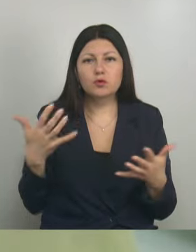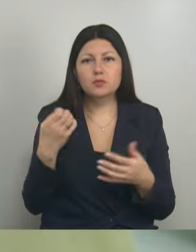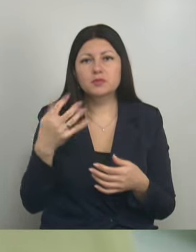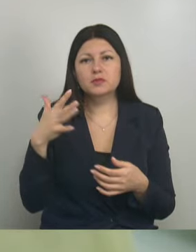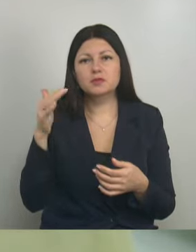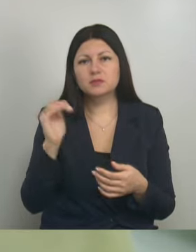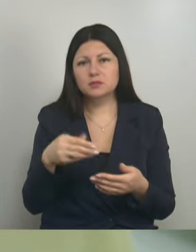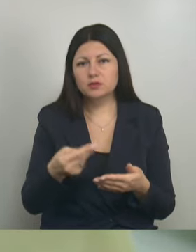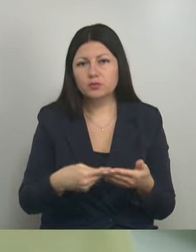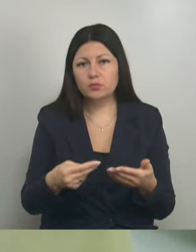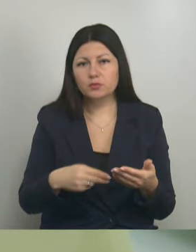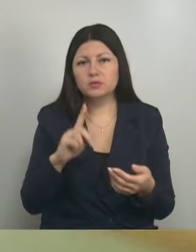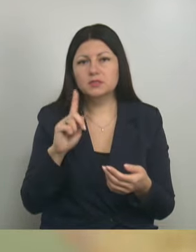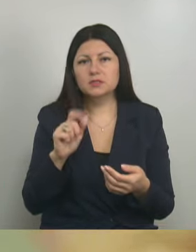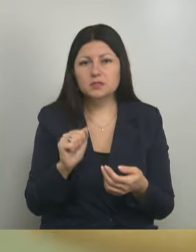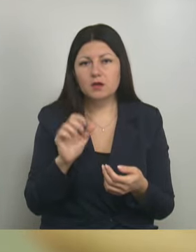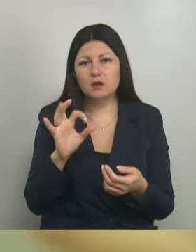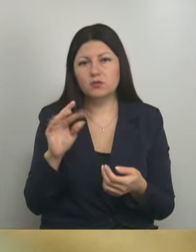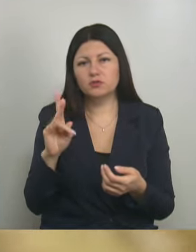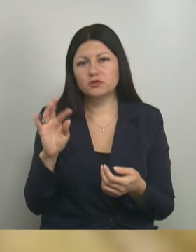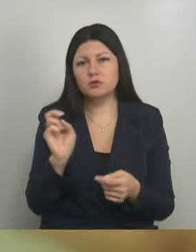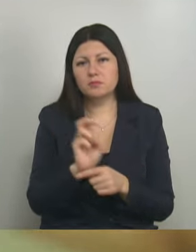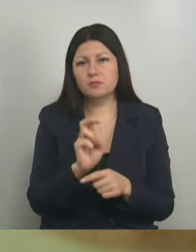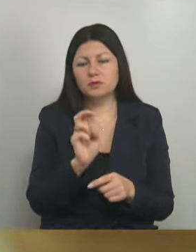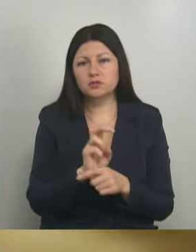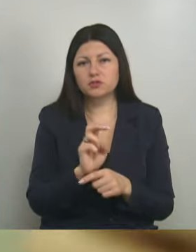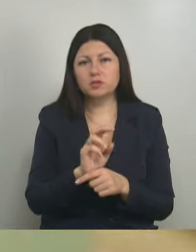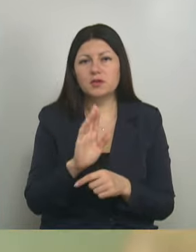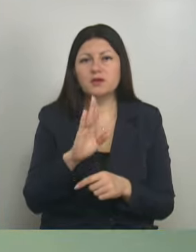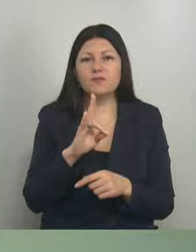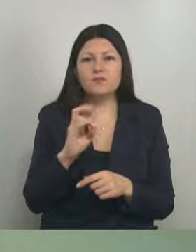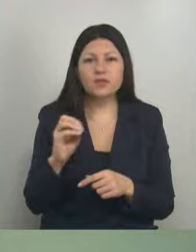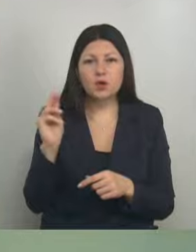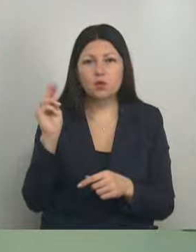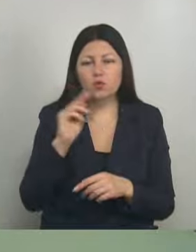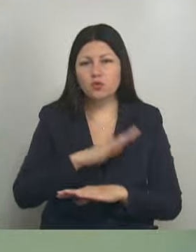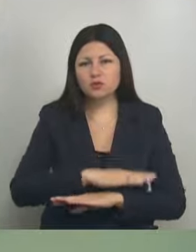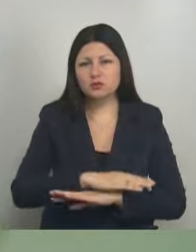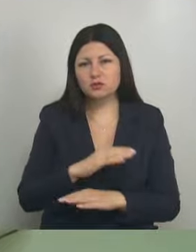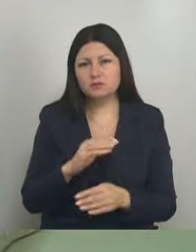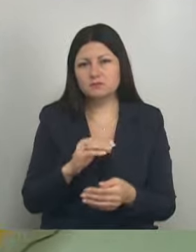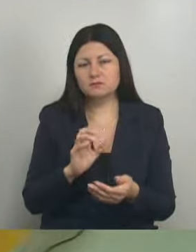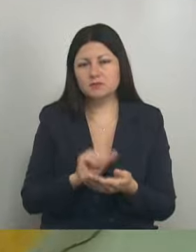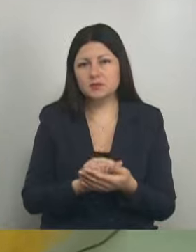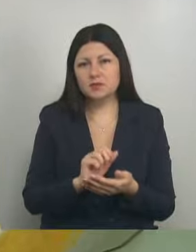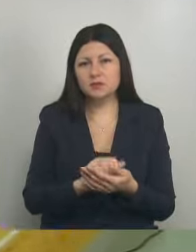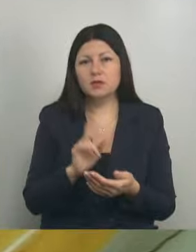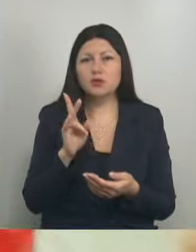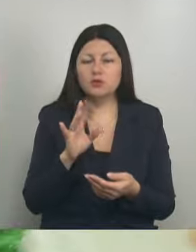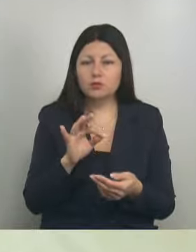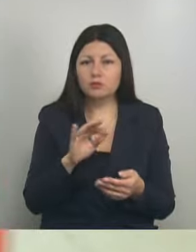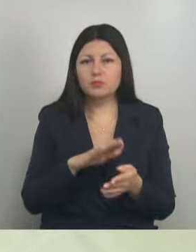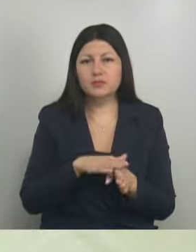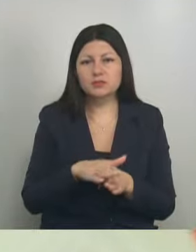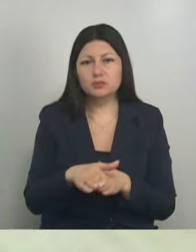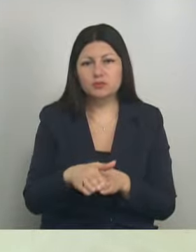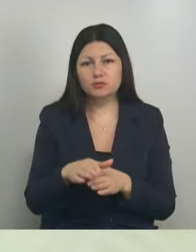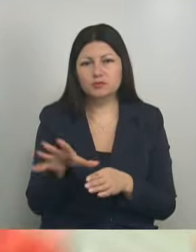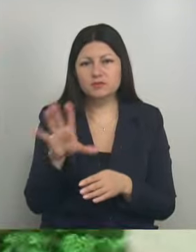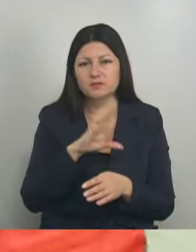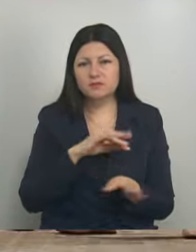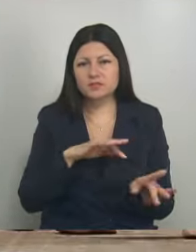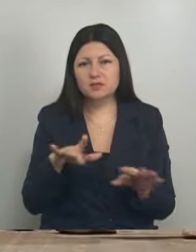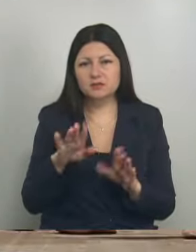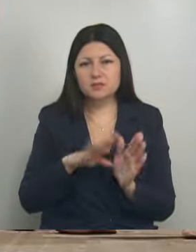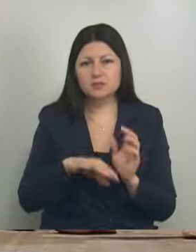тысяч подписей за очное посещение внеурочных занятий. Но при соблюдении всех мер безопасности в каждом конкретном